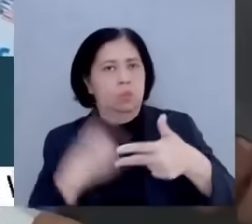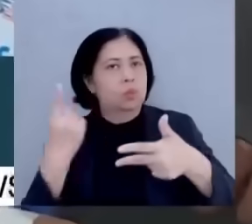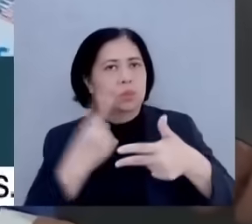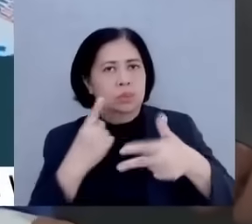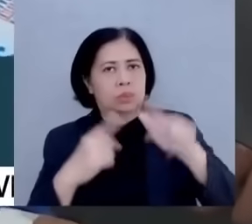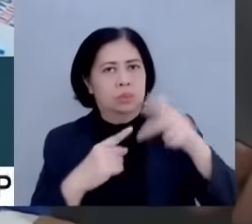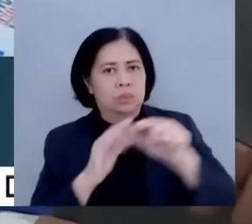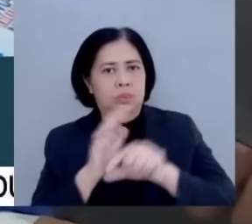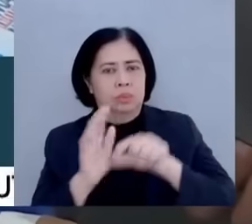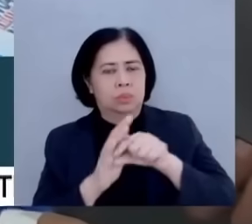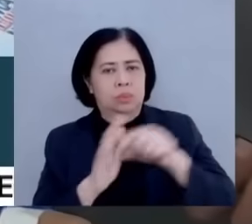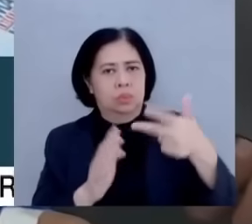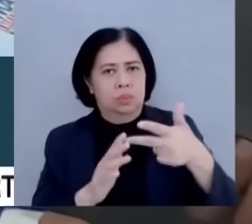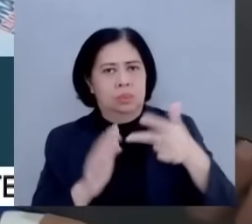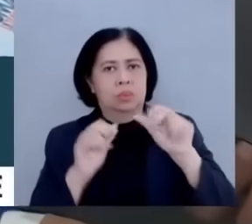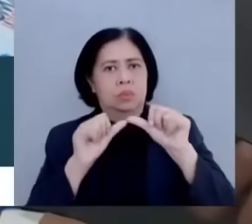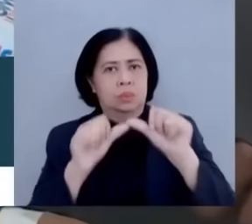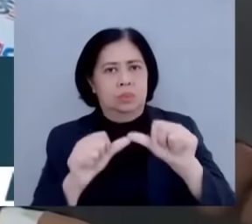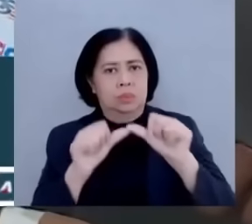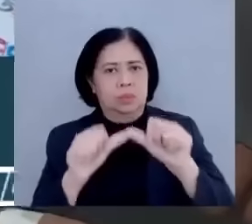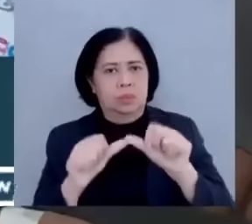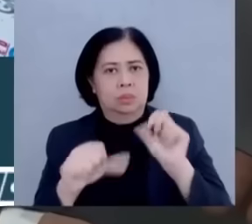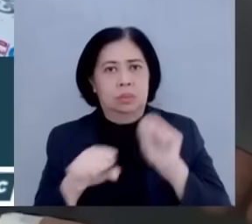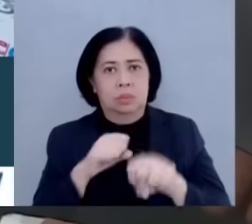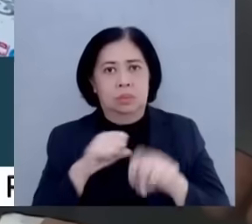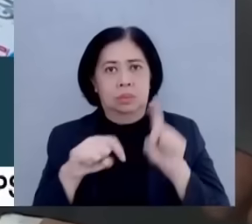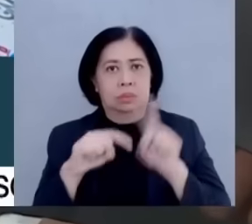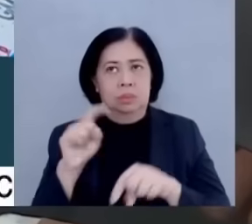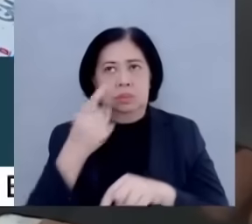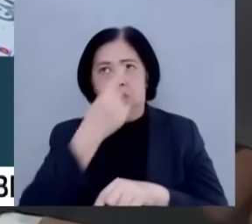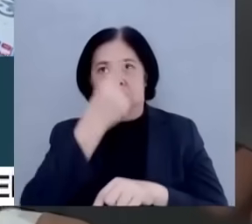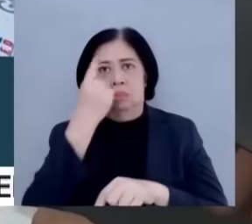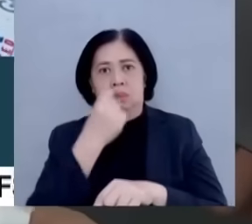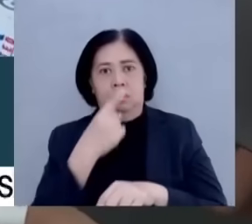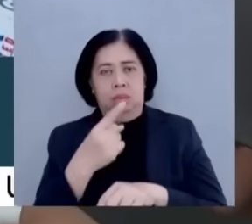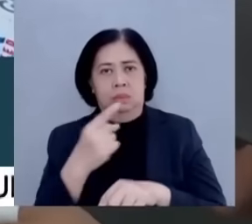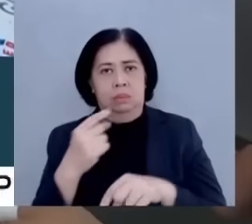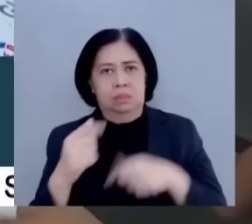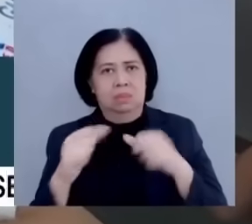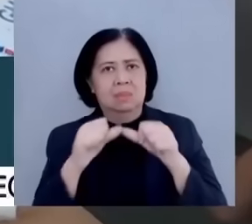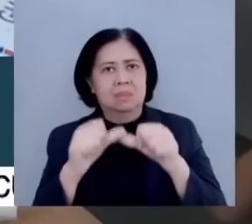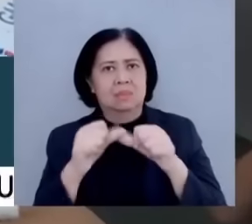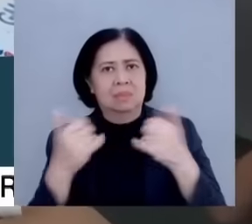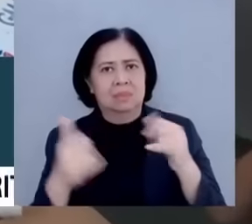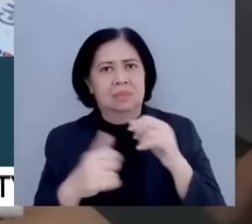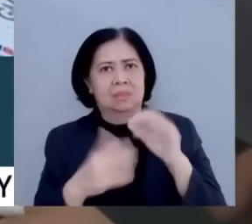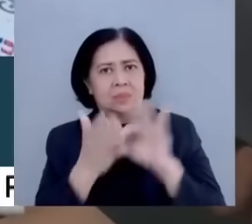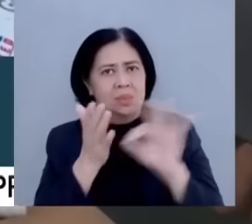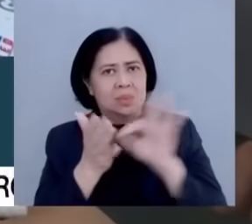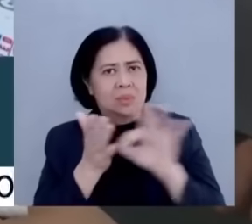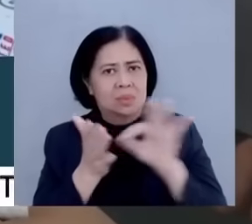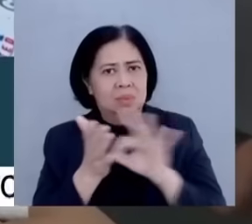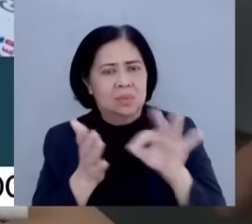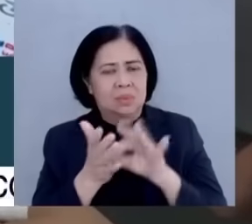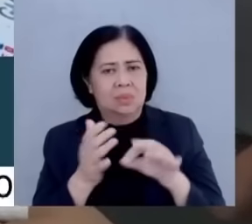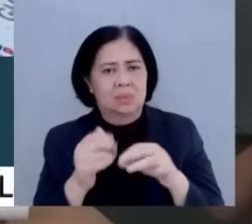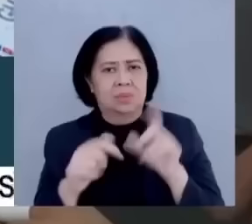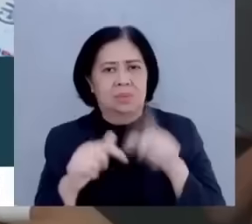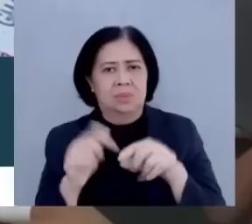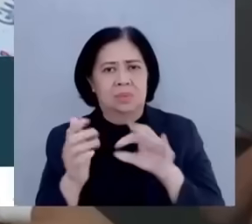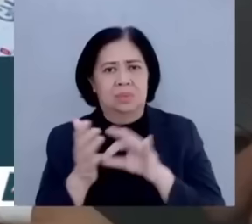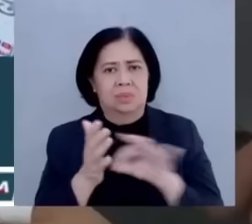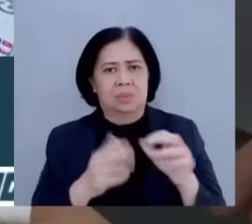And it's ongoing. So you cannot question an ongoing audit. Mm-hmm. And you cannot audit